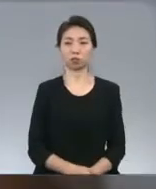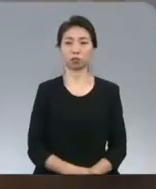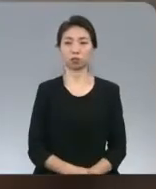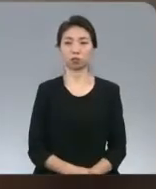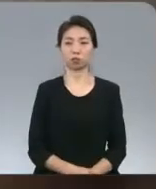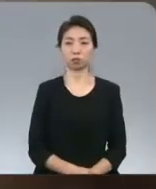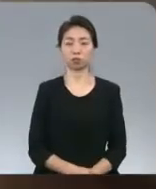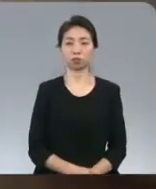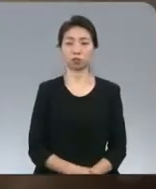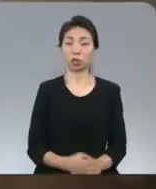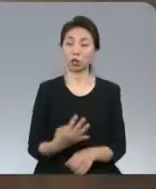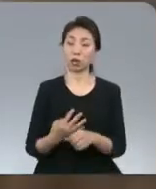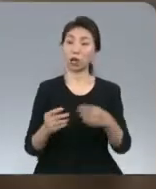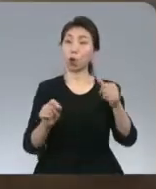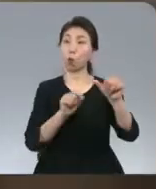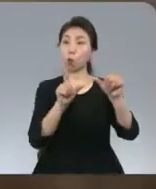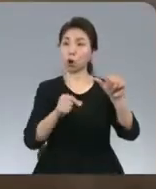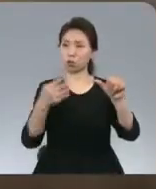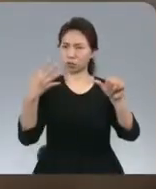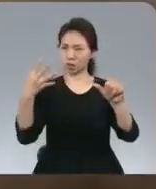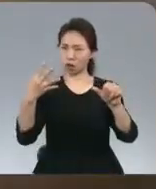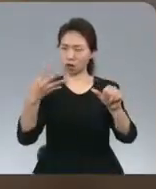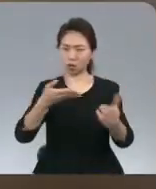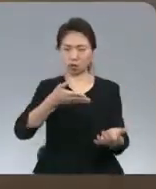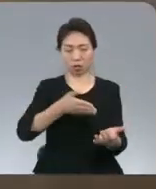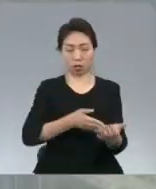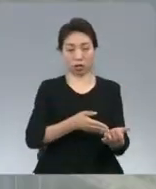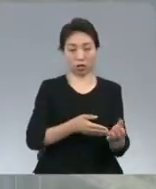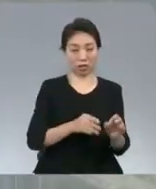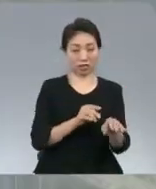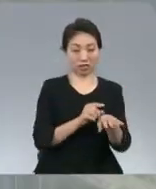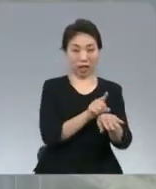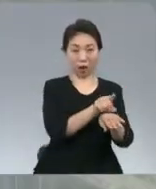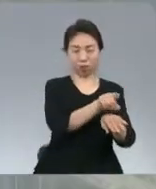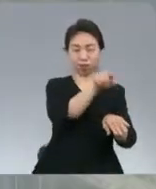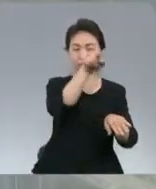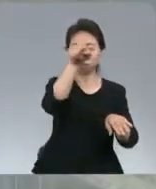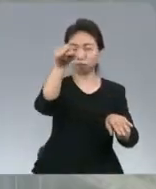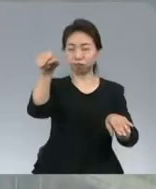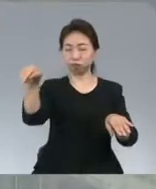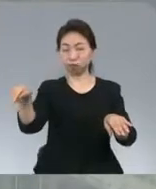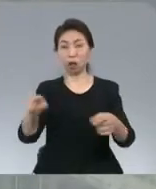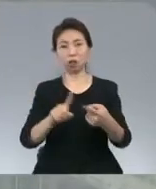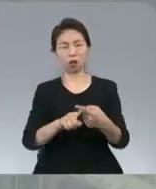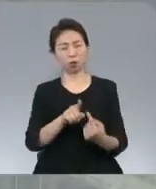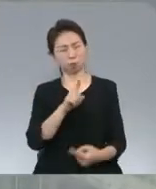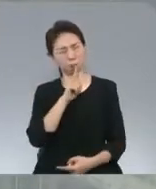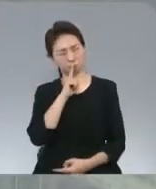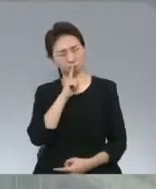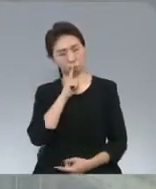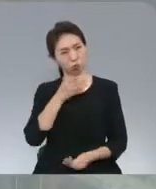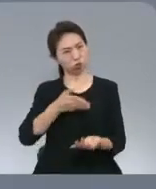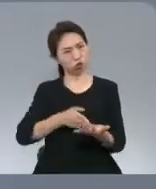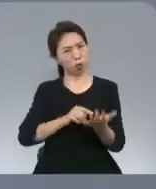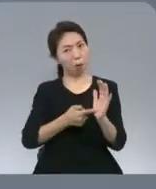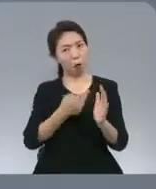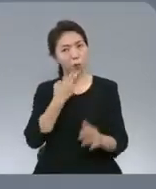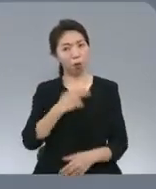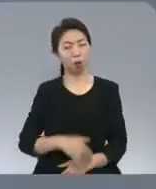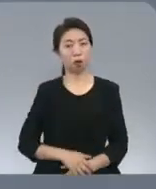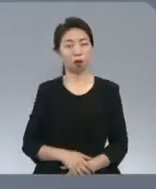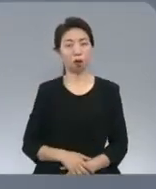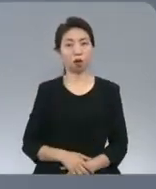tra có chọn lọc và kiểm chứng tính chính xác của hệ thống vũ khí Tuy nhiên cho tới nay truyền thông miền Bắc vẫn chưa đưa tin về vụ phóng tên lửa